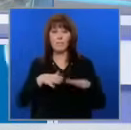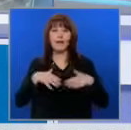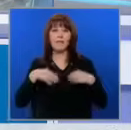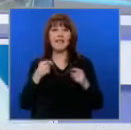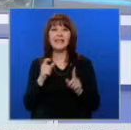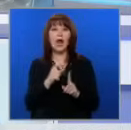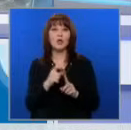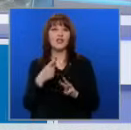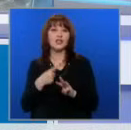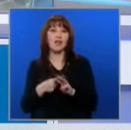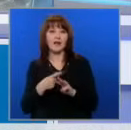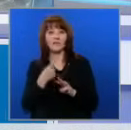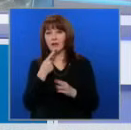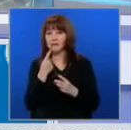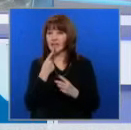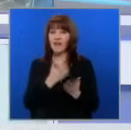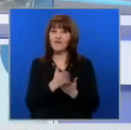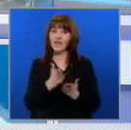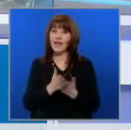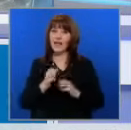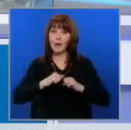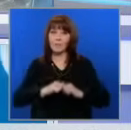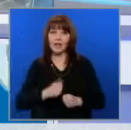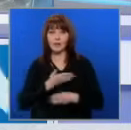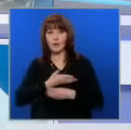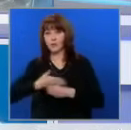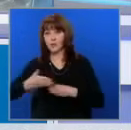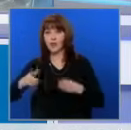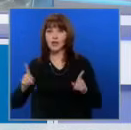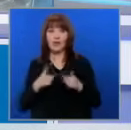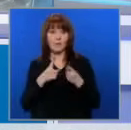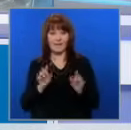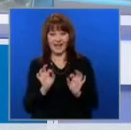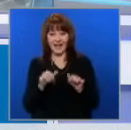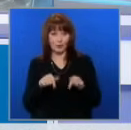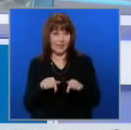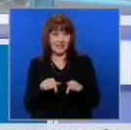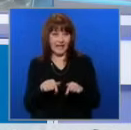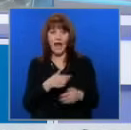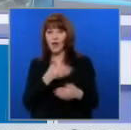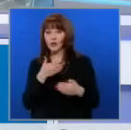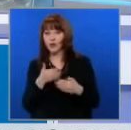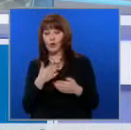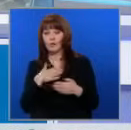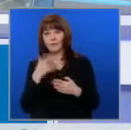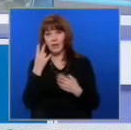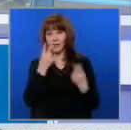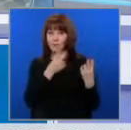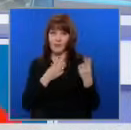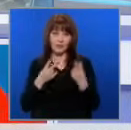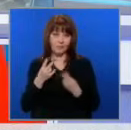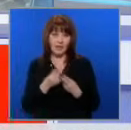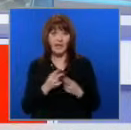Росен Желязков лансира вариантът кабинетът да продължи да управлява в настоящия си формат, докато се постигне споразумение за